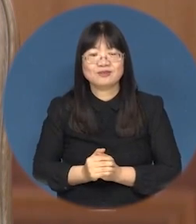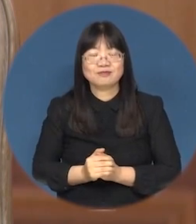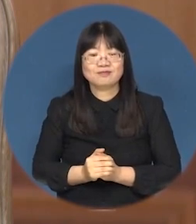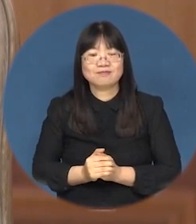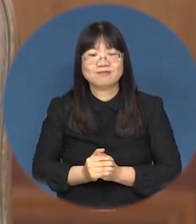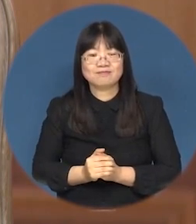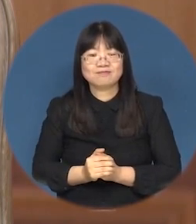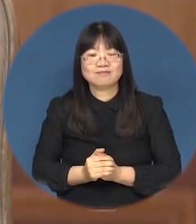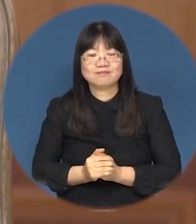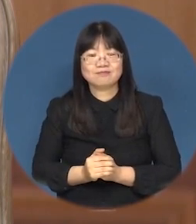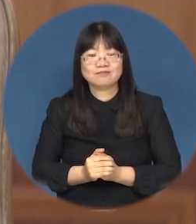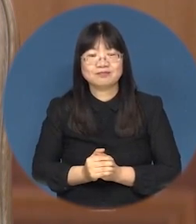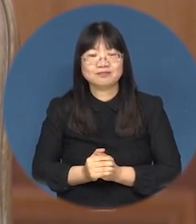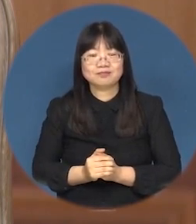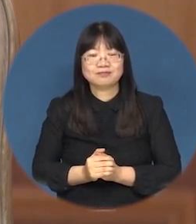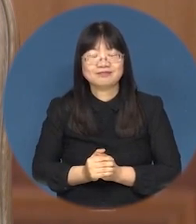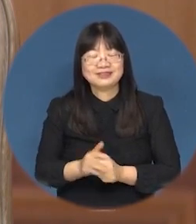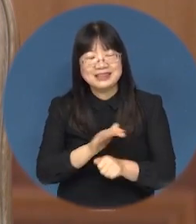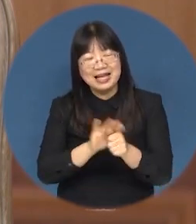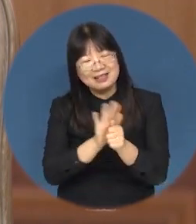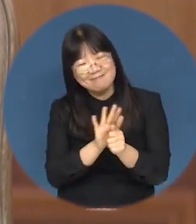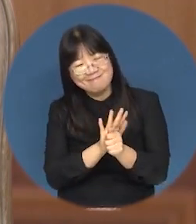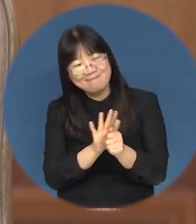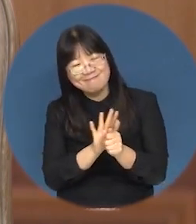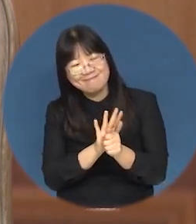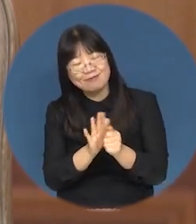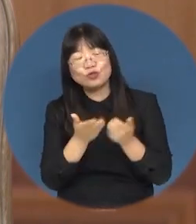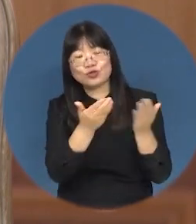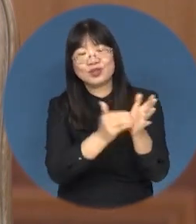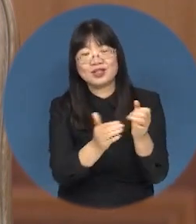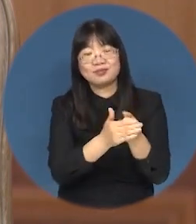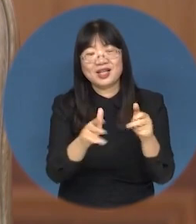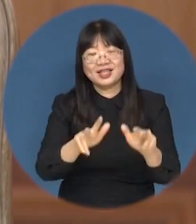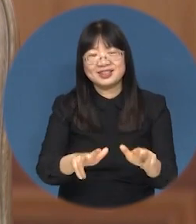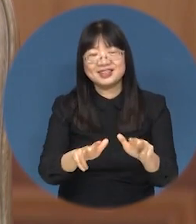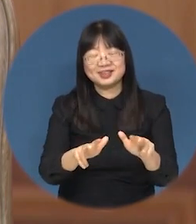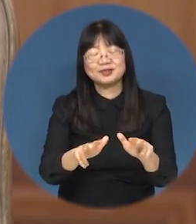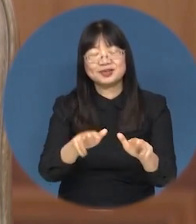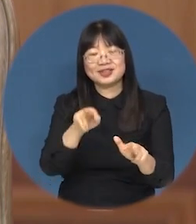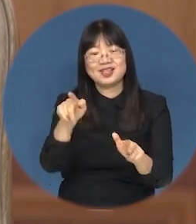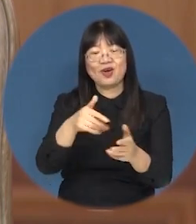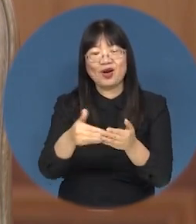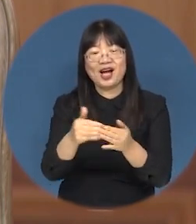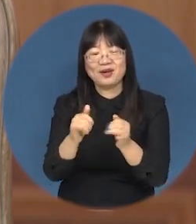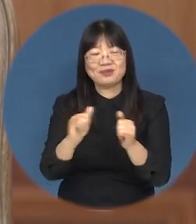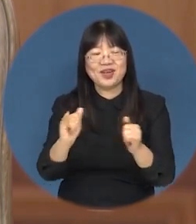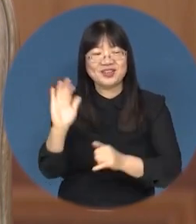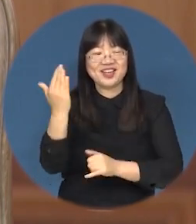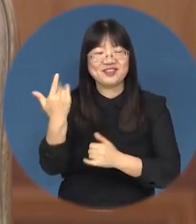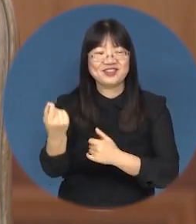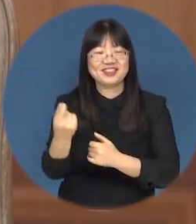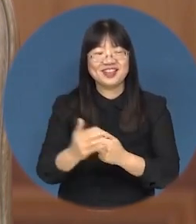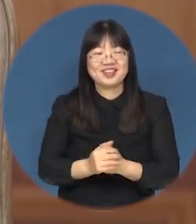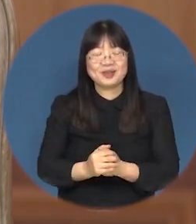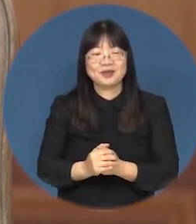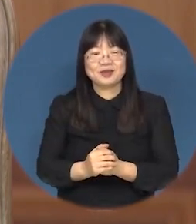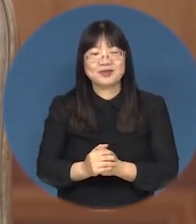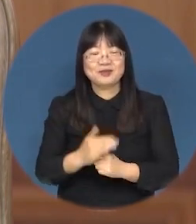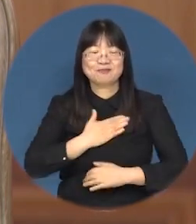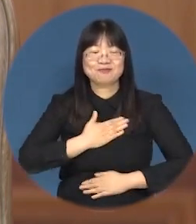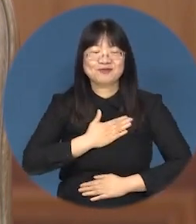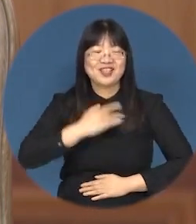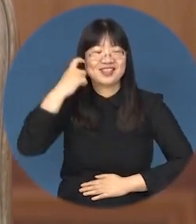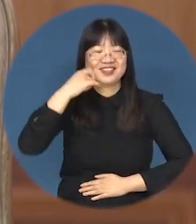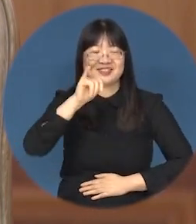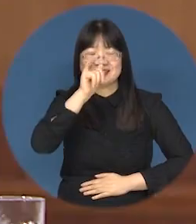이제 좀 이렇게 케어를 잘해주셔가지고 예, 예. 지금의 석창화백이 이렇게 됐지 않았나 이런 생각입니다. 그래서 좀 뿌듯한 면도